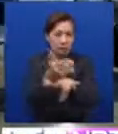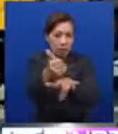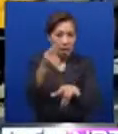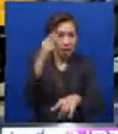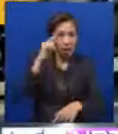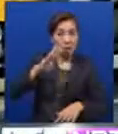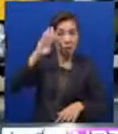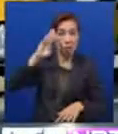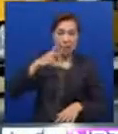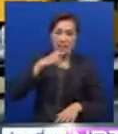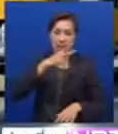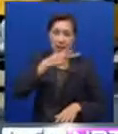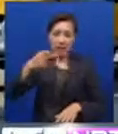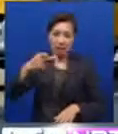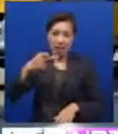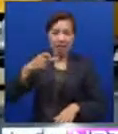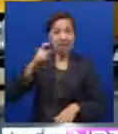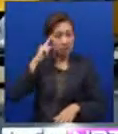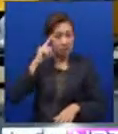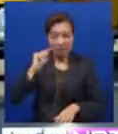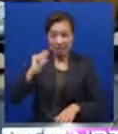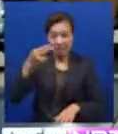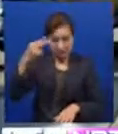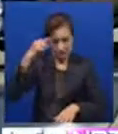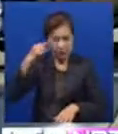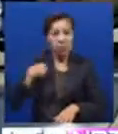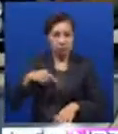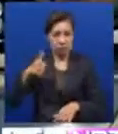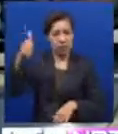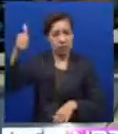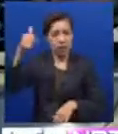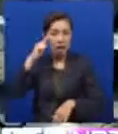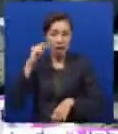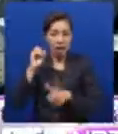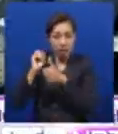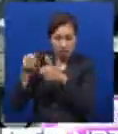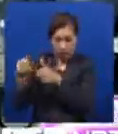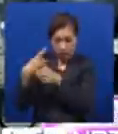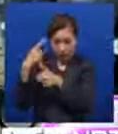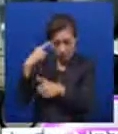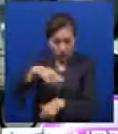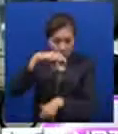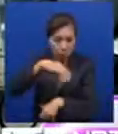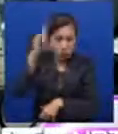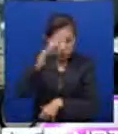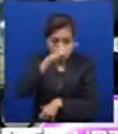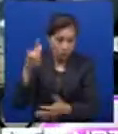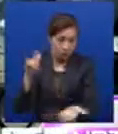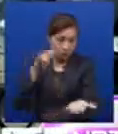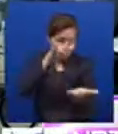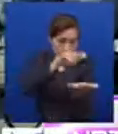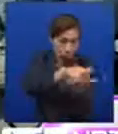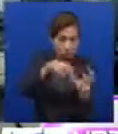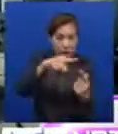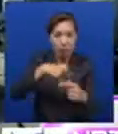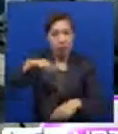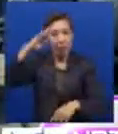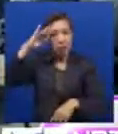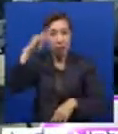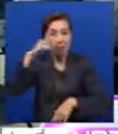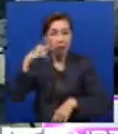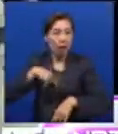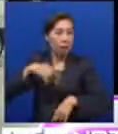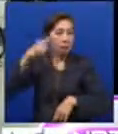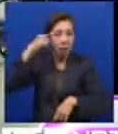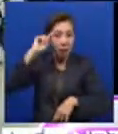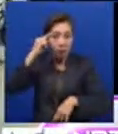บริษัทการบินไทยในการแนะนำการบินไปยังสนามบินกาดมันดุซึ่งกองทัพอากาศไม่มีประสบการณ์ในพื้นที่ทำให้การปฏิบัติภ